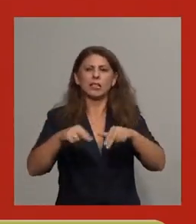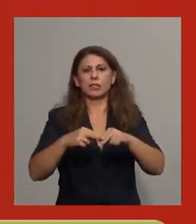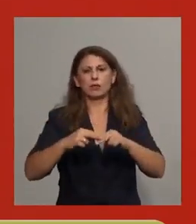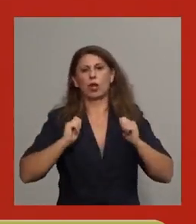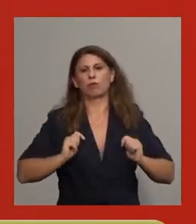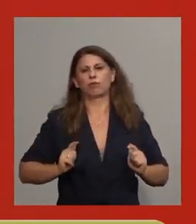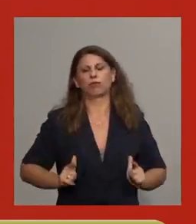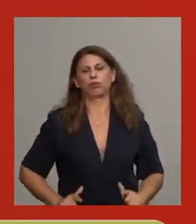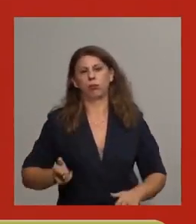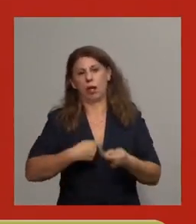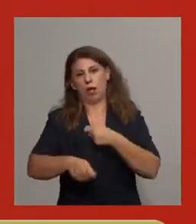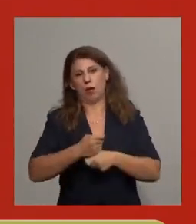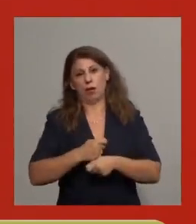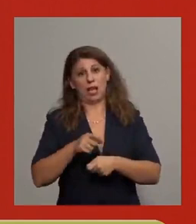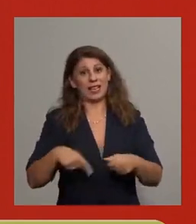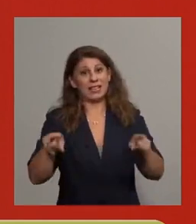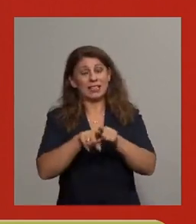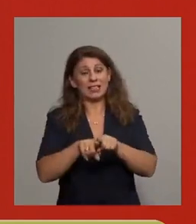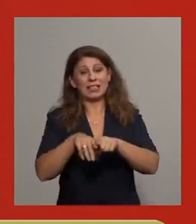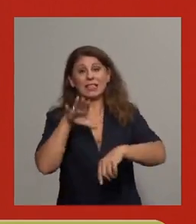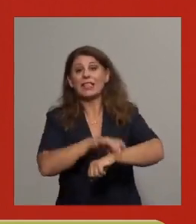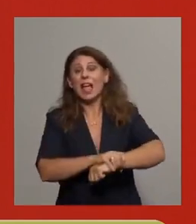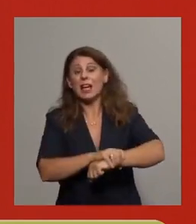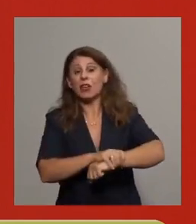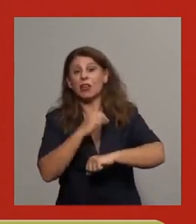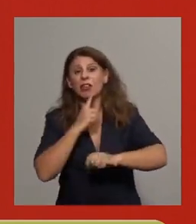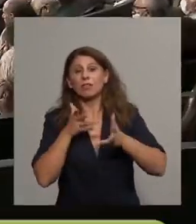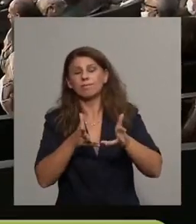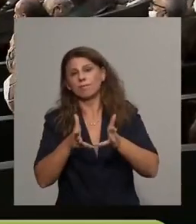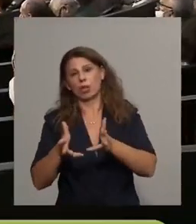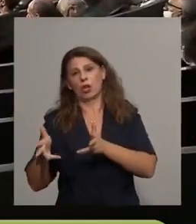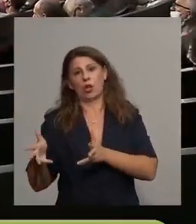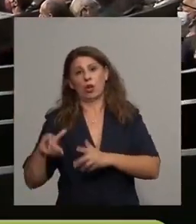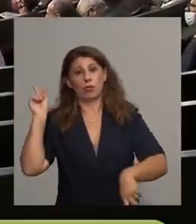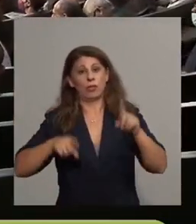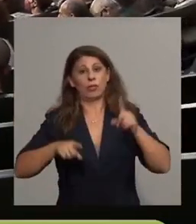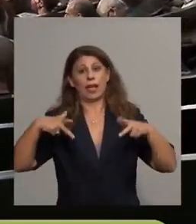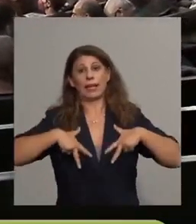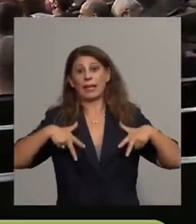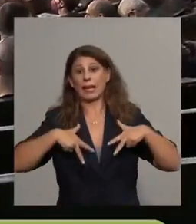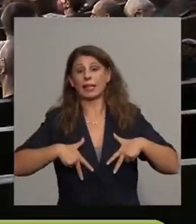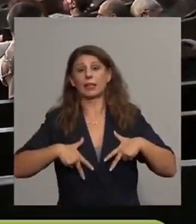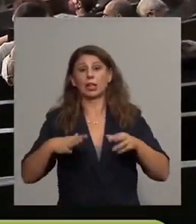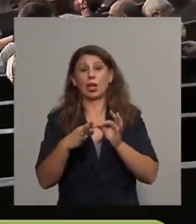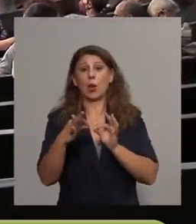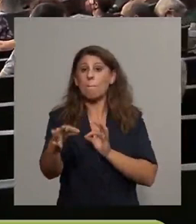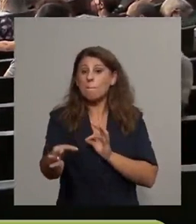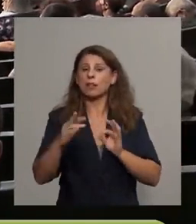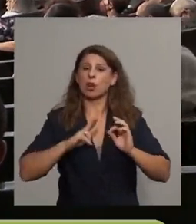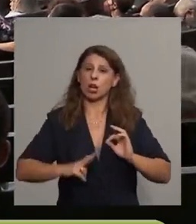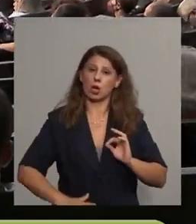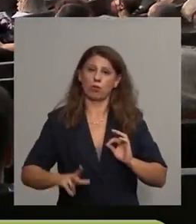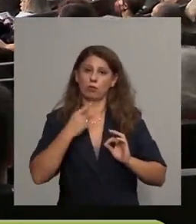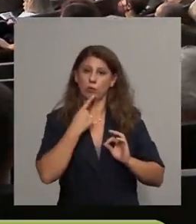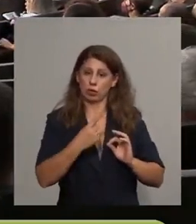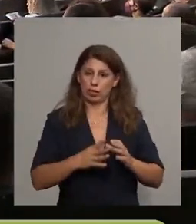Είναι συνένοχοι για την κωμωδία επίσης των κρατικών μέτρων ανακούφισης, όπως